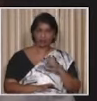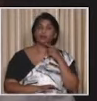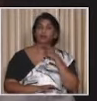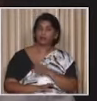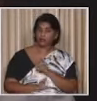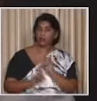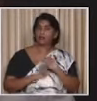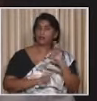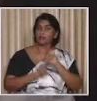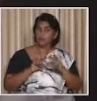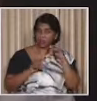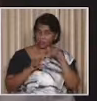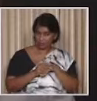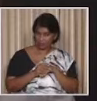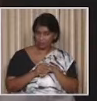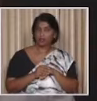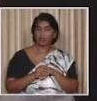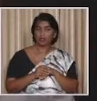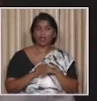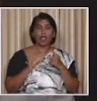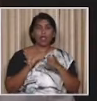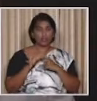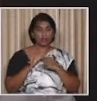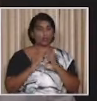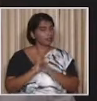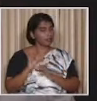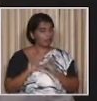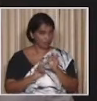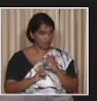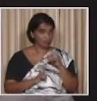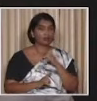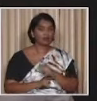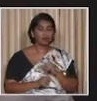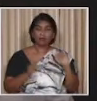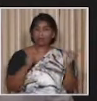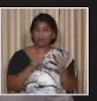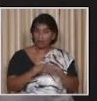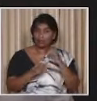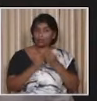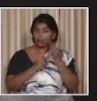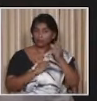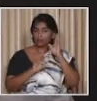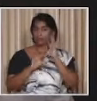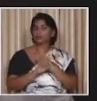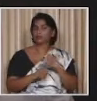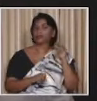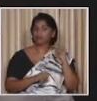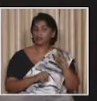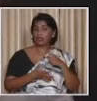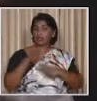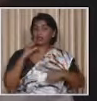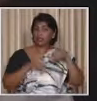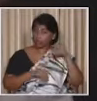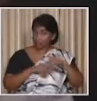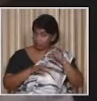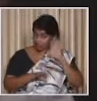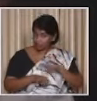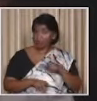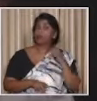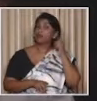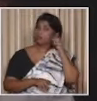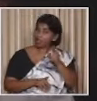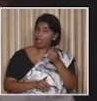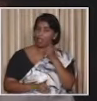මේ පාර්ලිමේන්තුවේ හිටපු අතුකෝරළ මන්ත්‍රීවරයා මරා දමලා දුන්නේ පණිවිඩයක් ඒ දේශපාලනය කරොත්